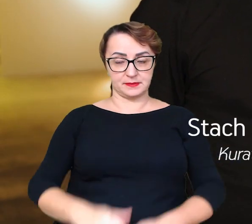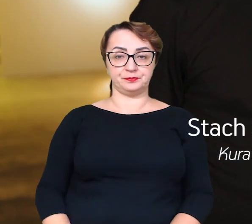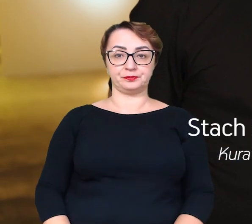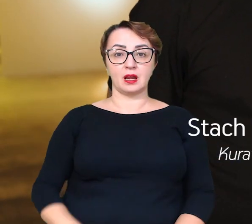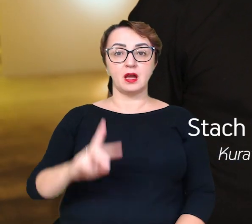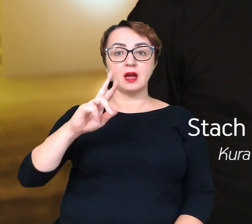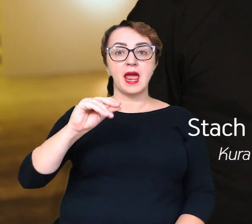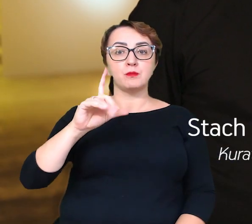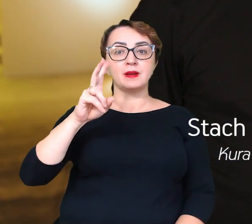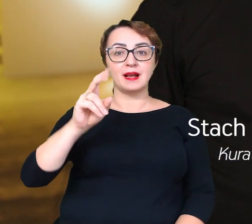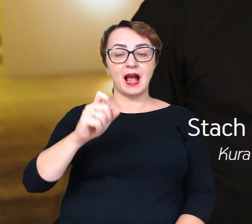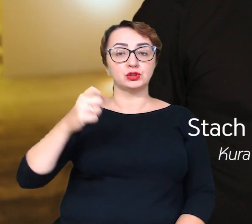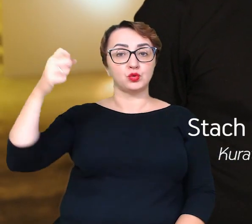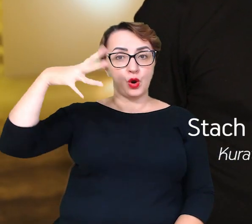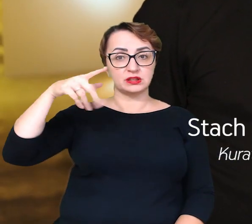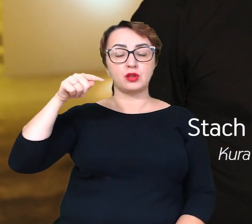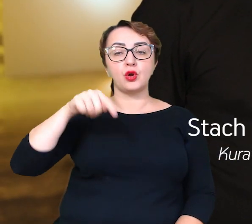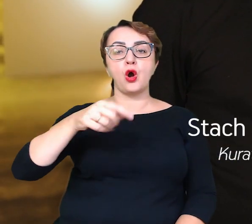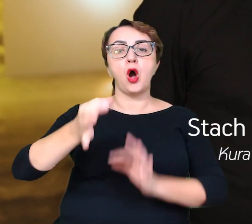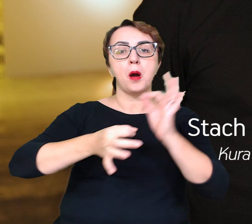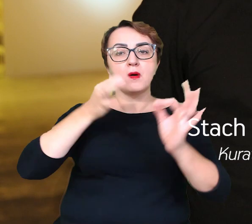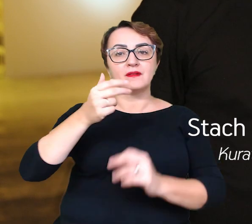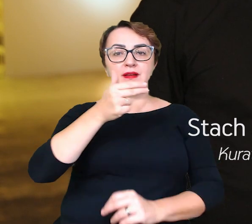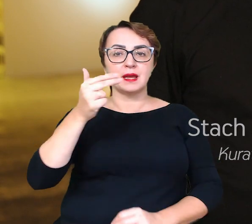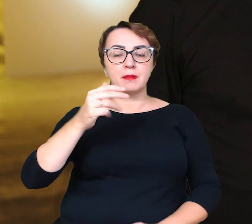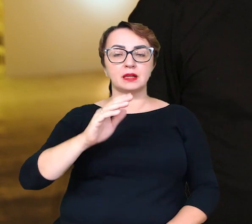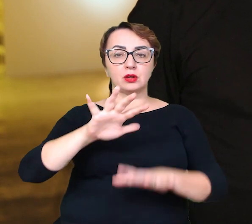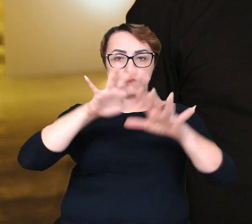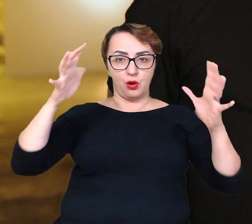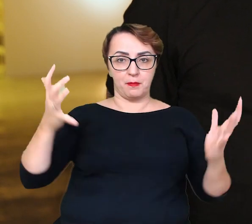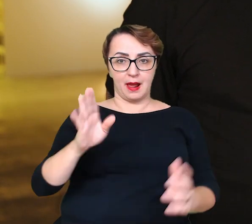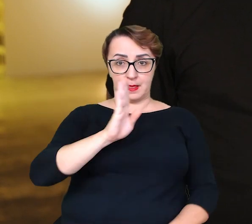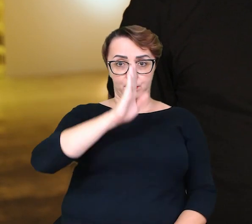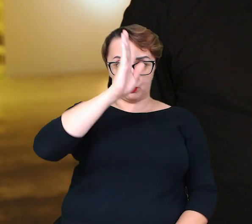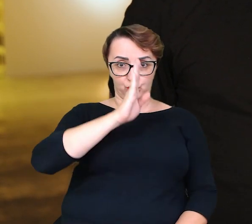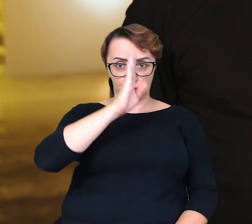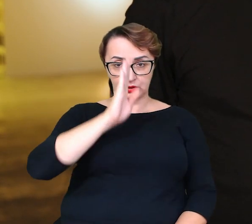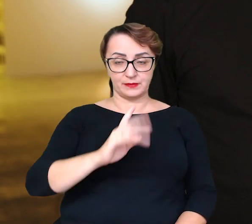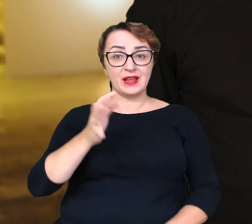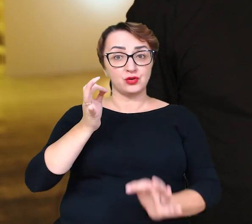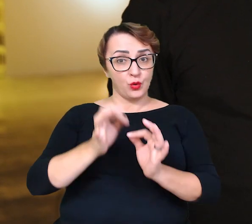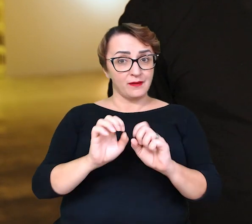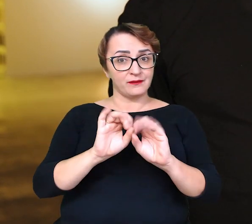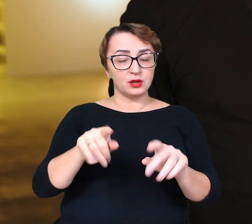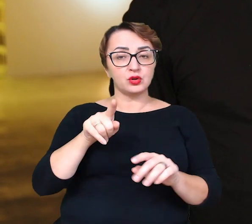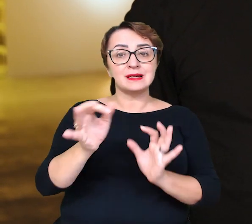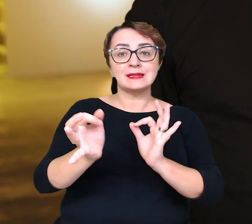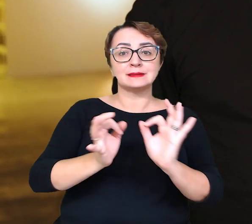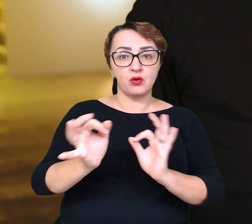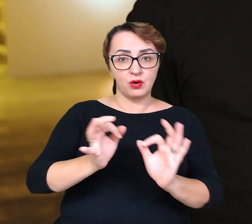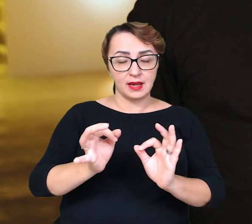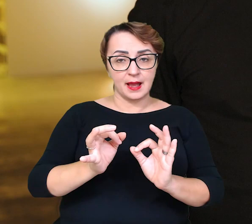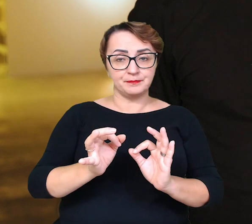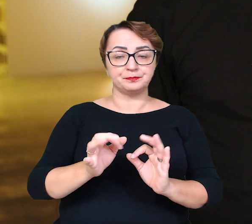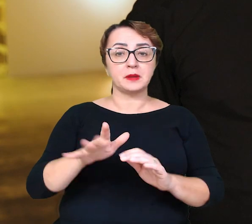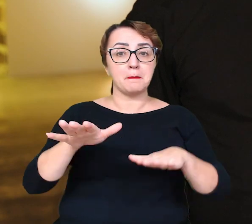jest opowieścią o północy, albo mówiąc dokładniej o globalnej północy. A jeszcze dokładniej to jest historia o